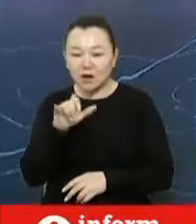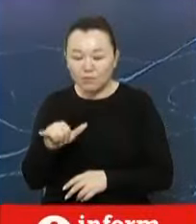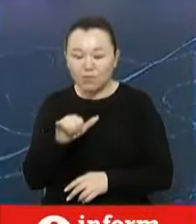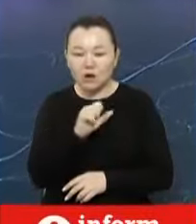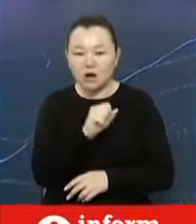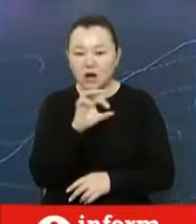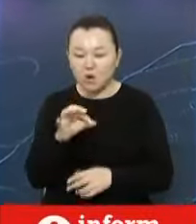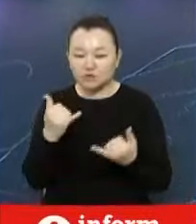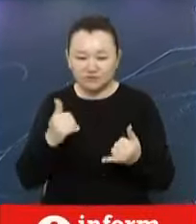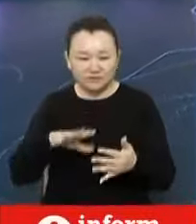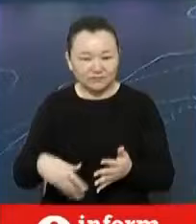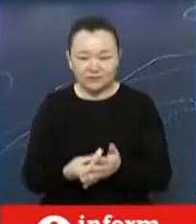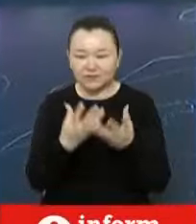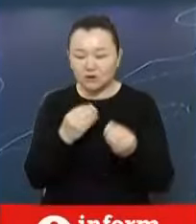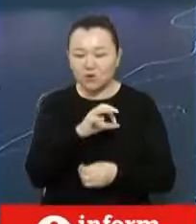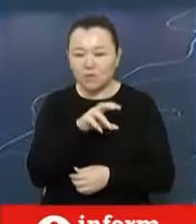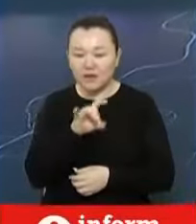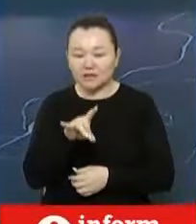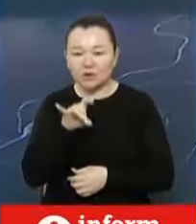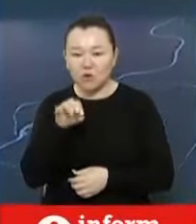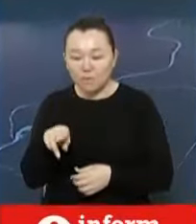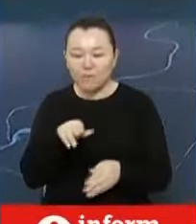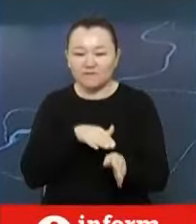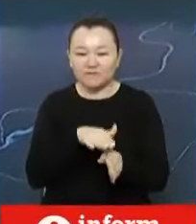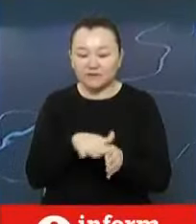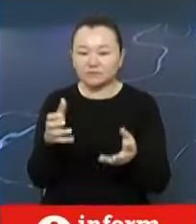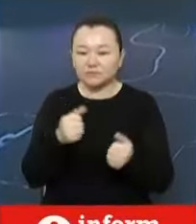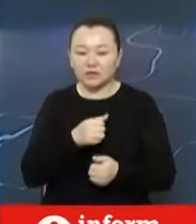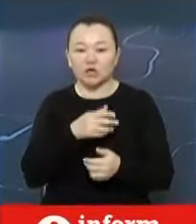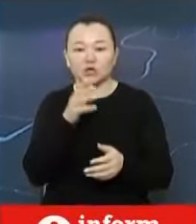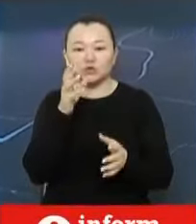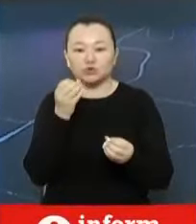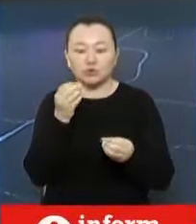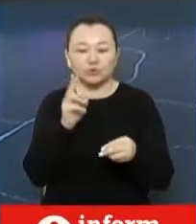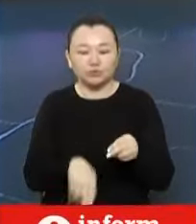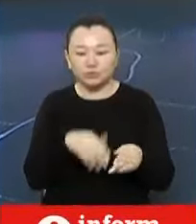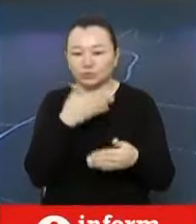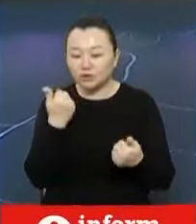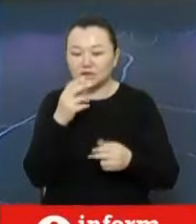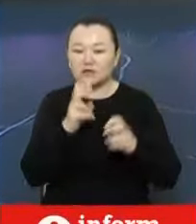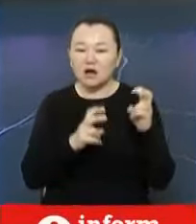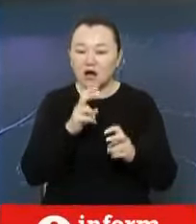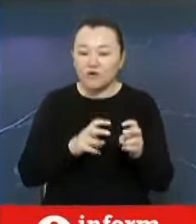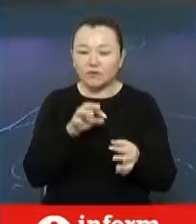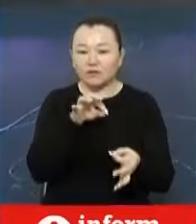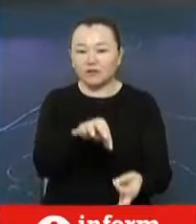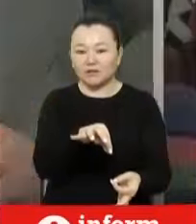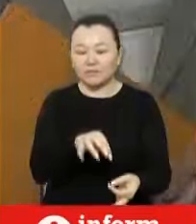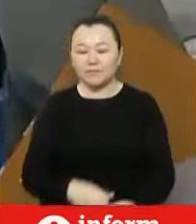күні бүгінгі дейін оператор роптың функцияларын қабылдап бітпеген. Сондықтан кәдеге жарату зауыттарда тұралап